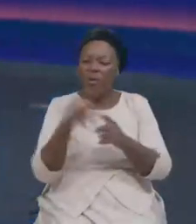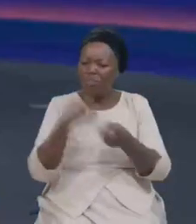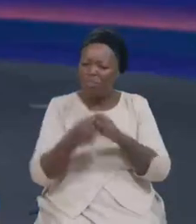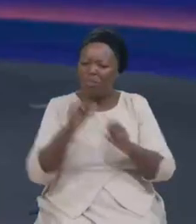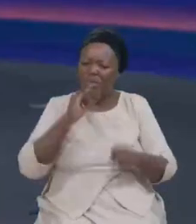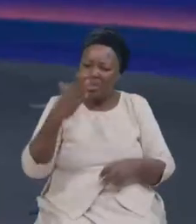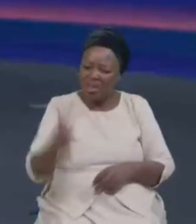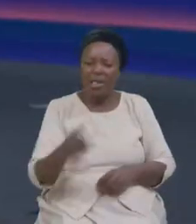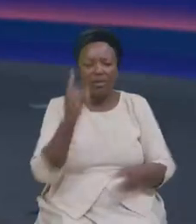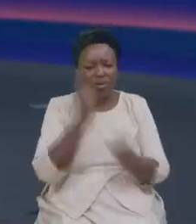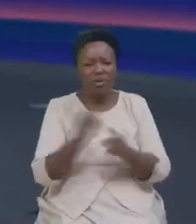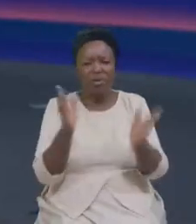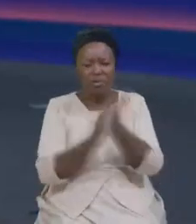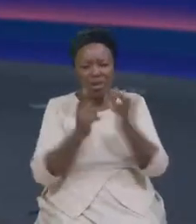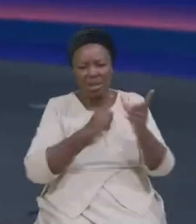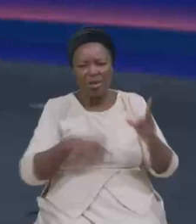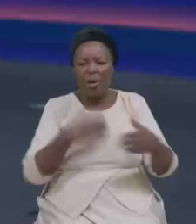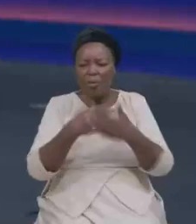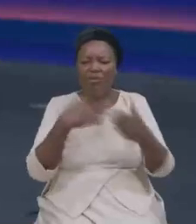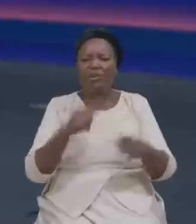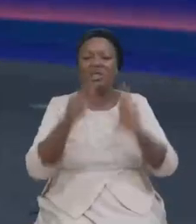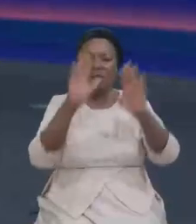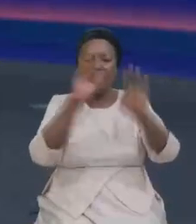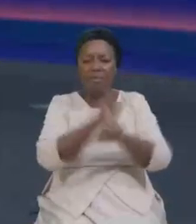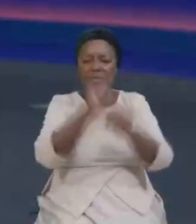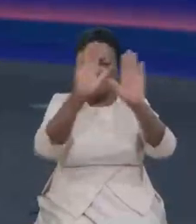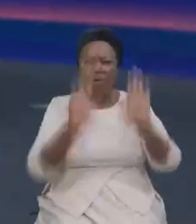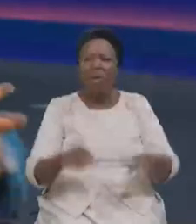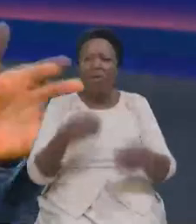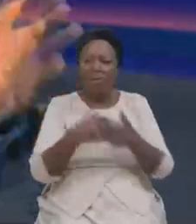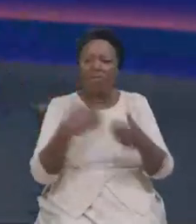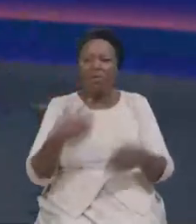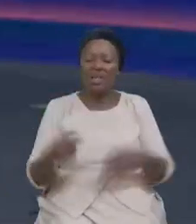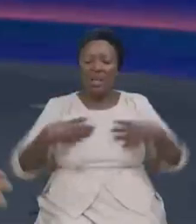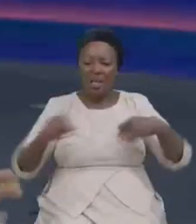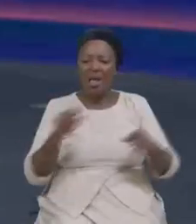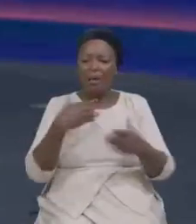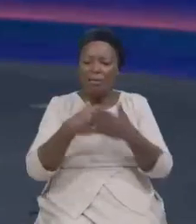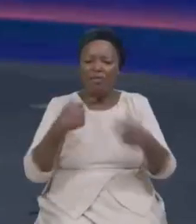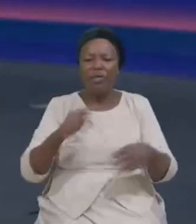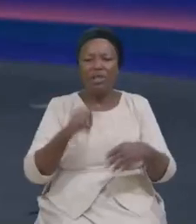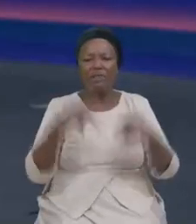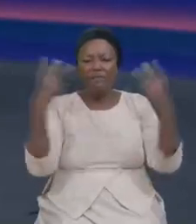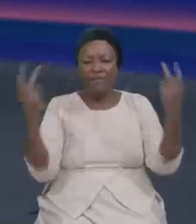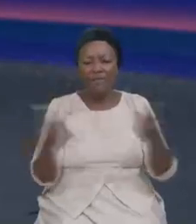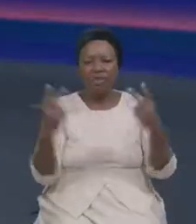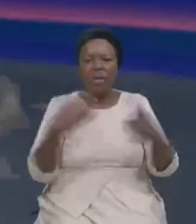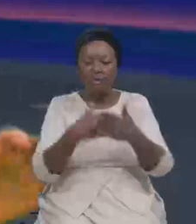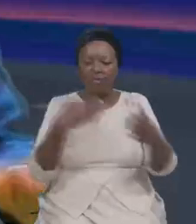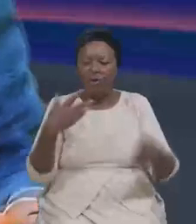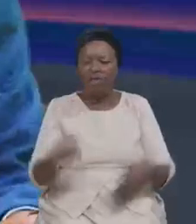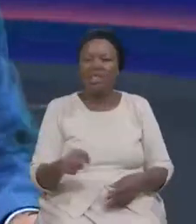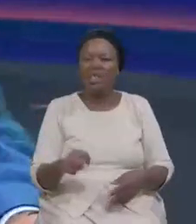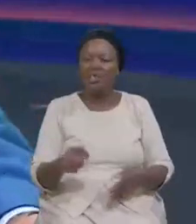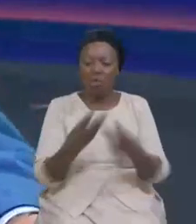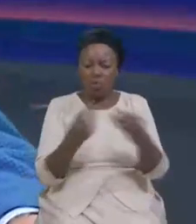miracle, avant les signes et les prodiges, avant la guérison, avant la victoire, avant que le figuier ne se dessèche, nous